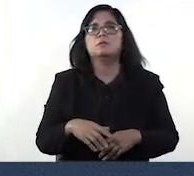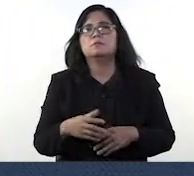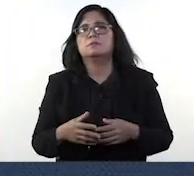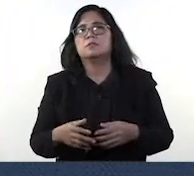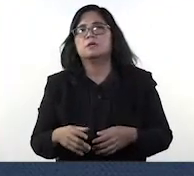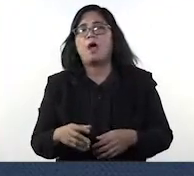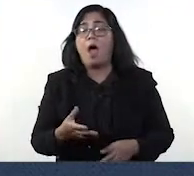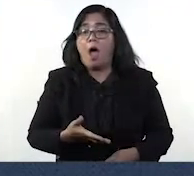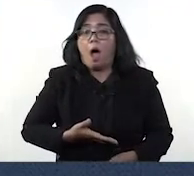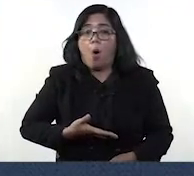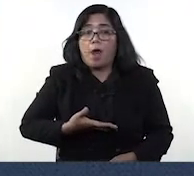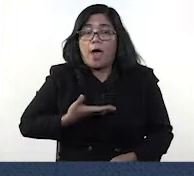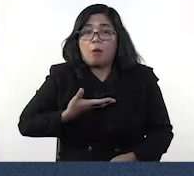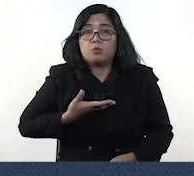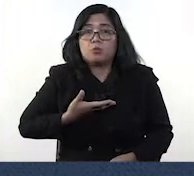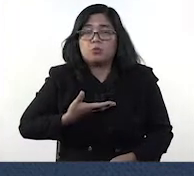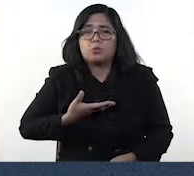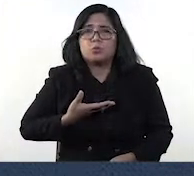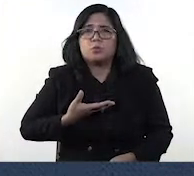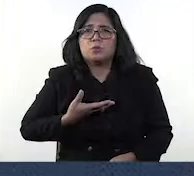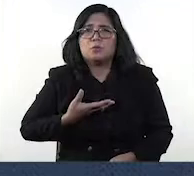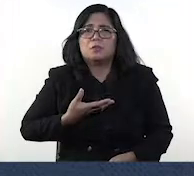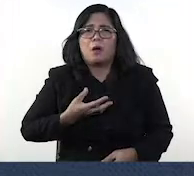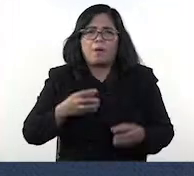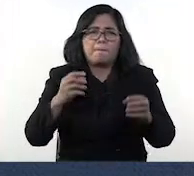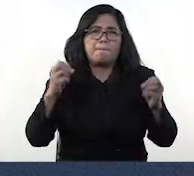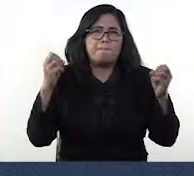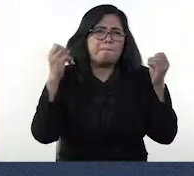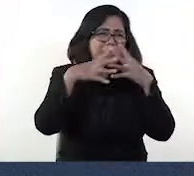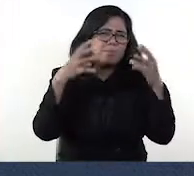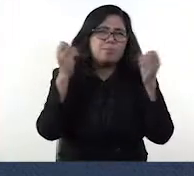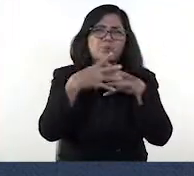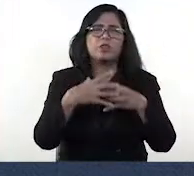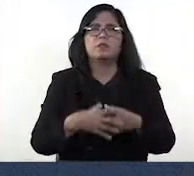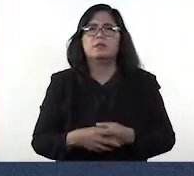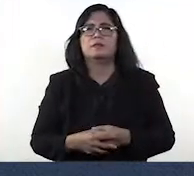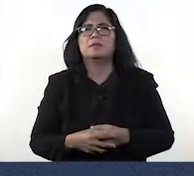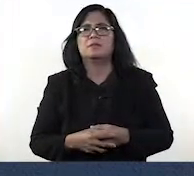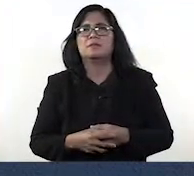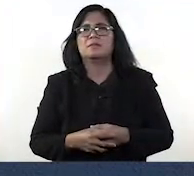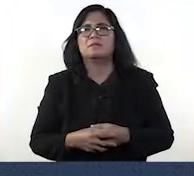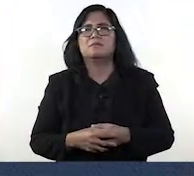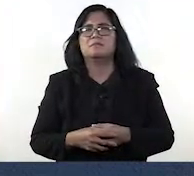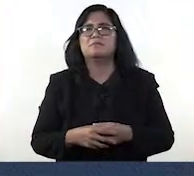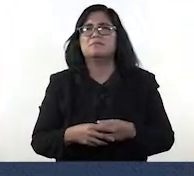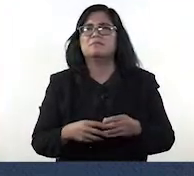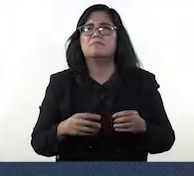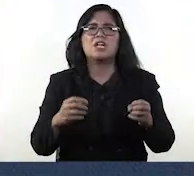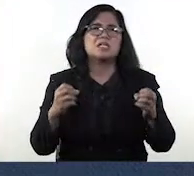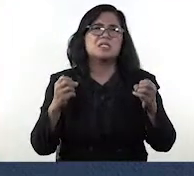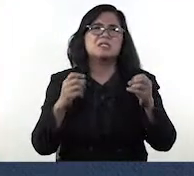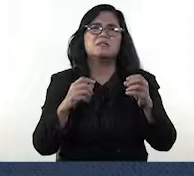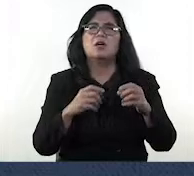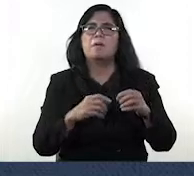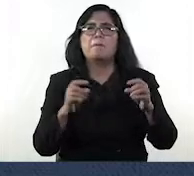dengar mereka hidup dalam hawa nafsu Hai mereka yang hidup dalam perseteruan suka ribut perselisihan